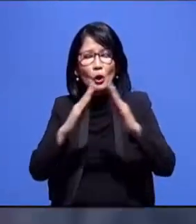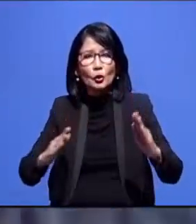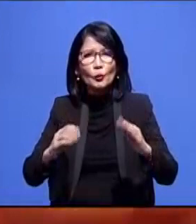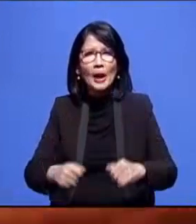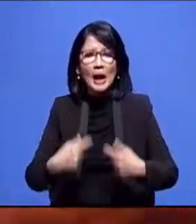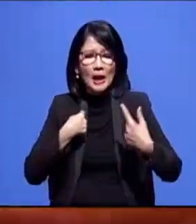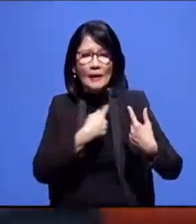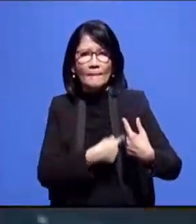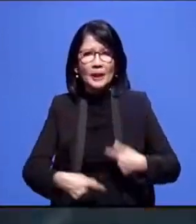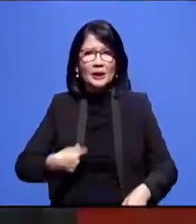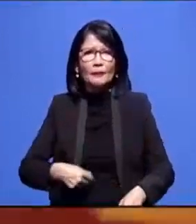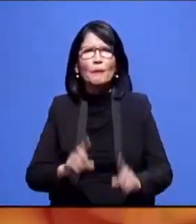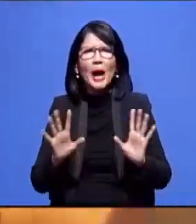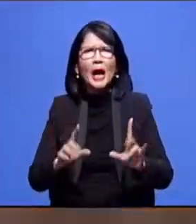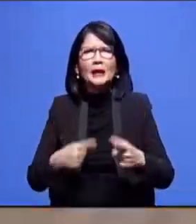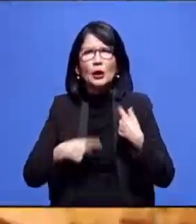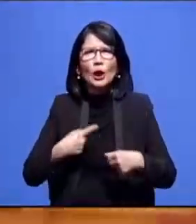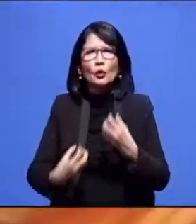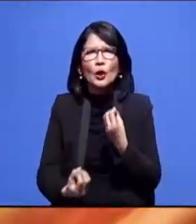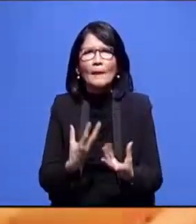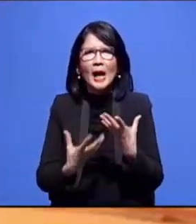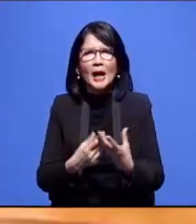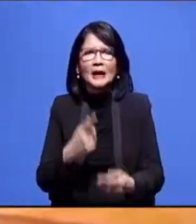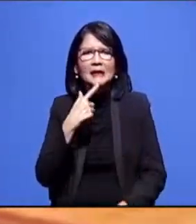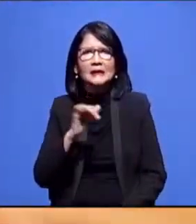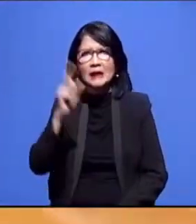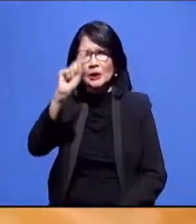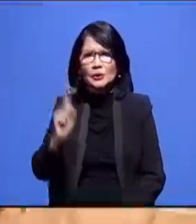tubuh korban ditemukan luka bakar serta kabel listrik.